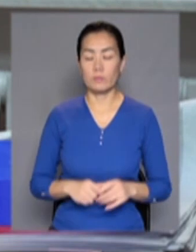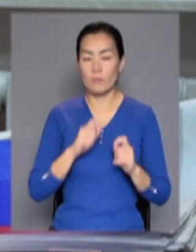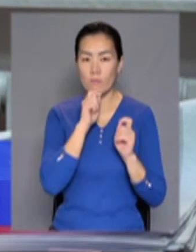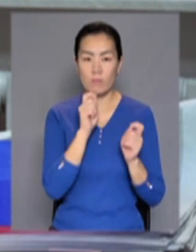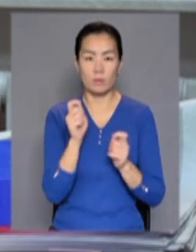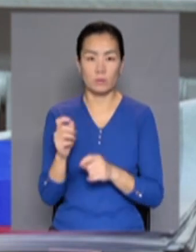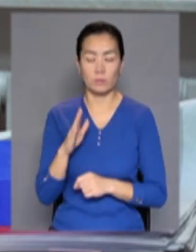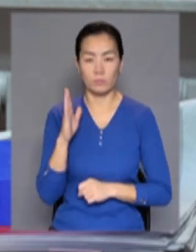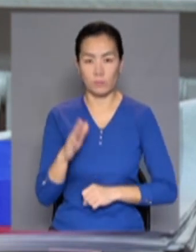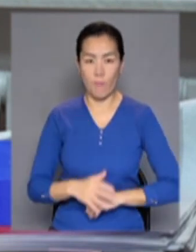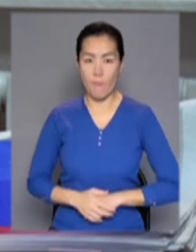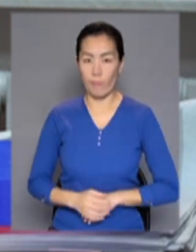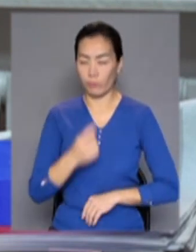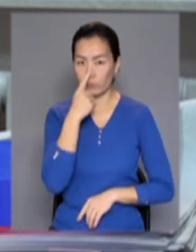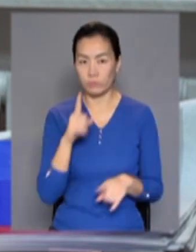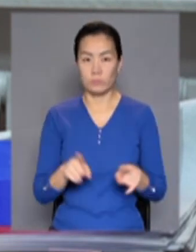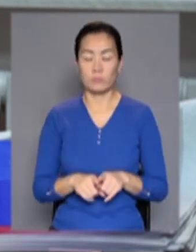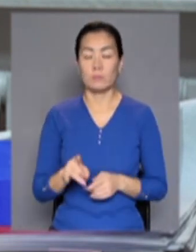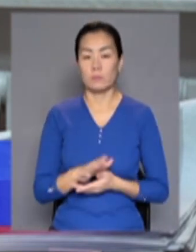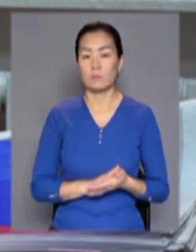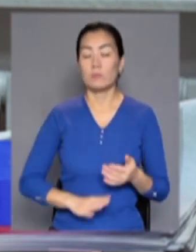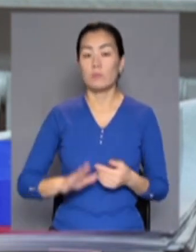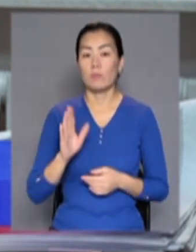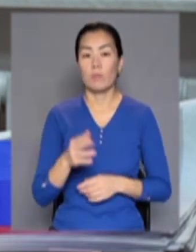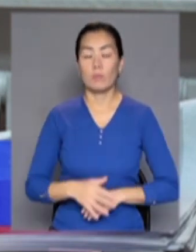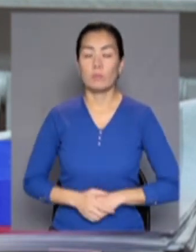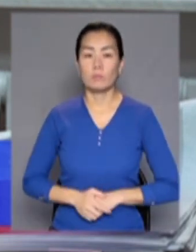марапаттар беріледі. Биыл да сол жалғасын тапты.